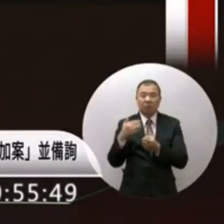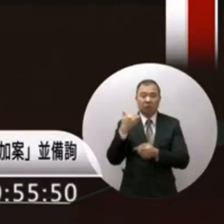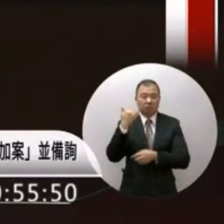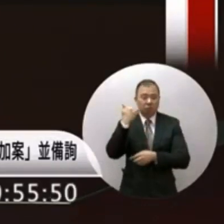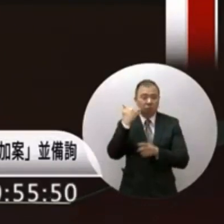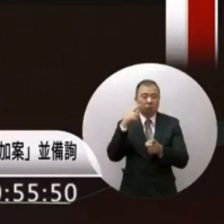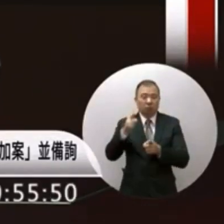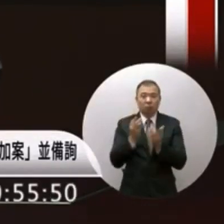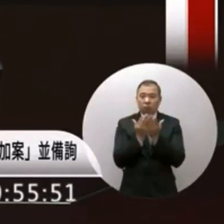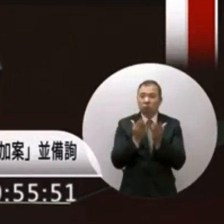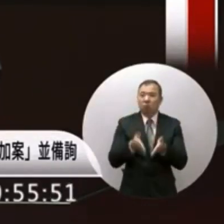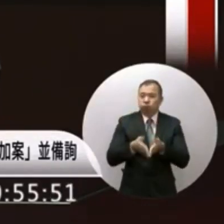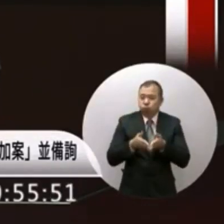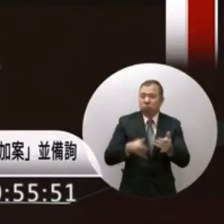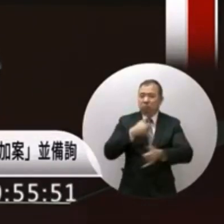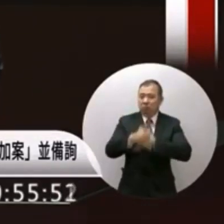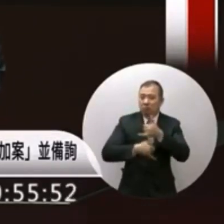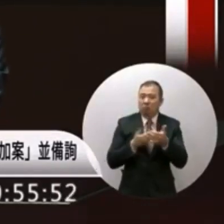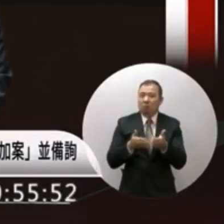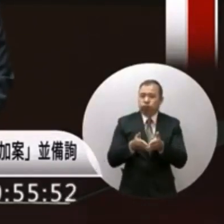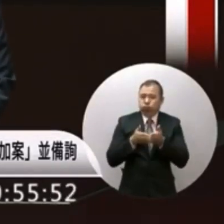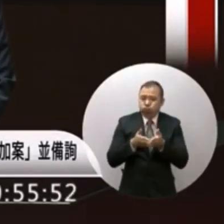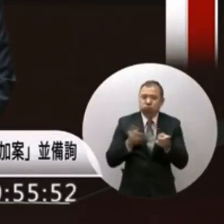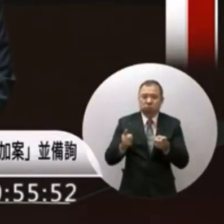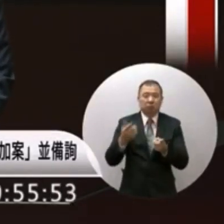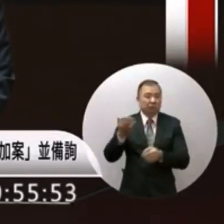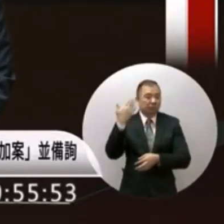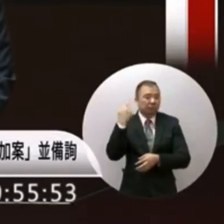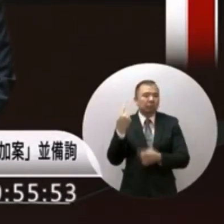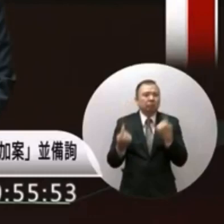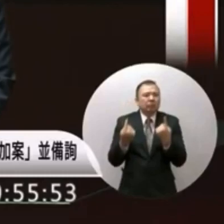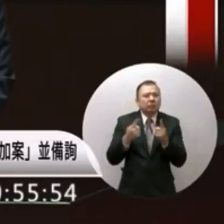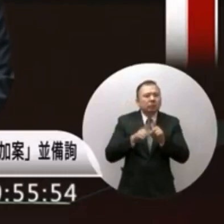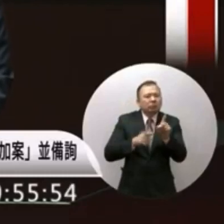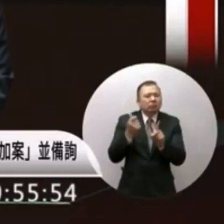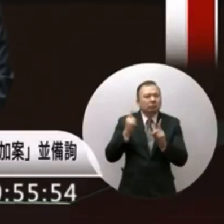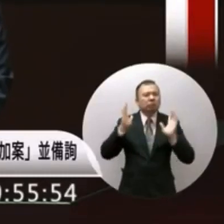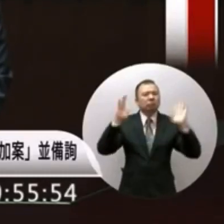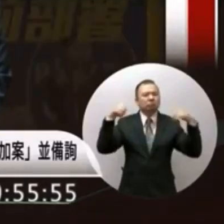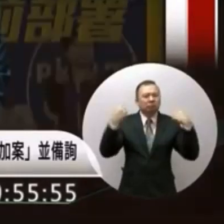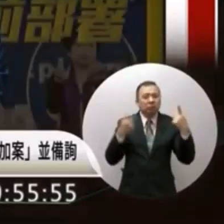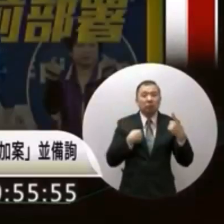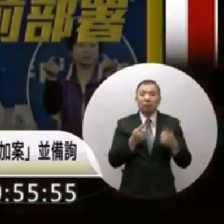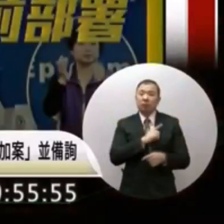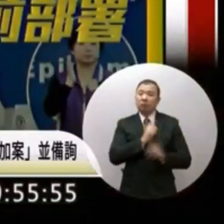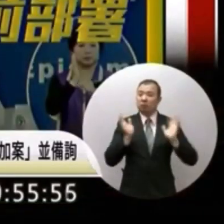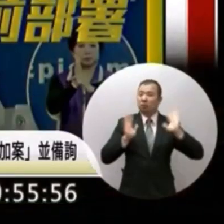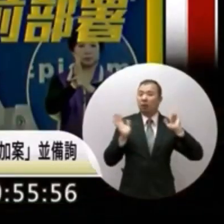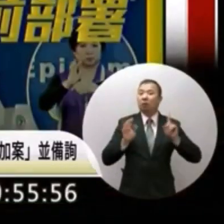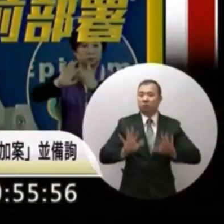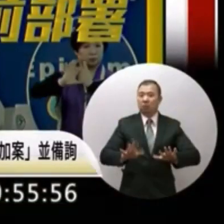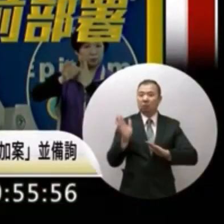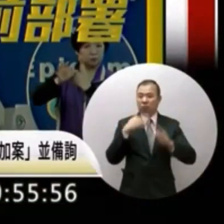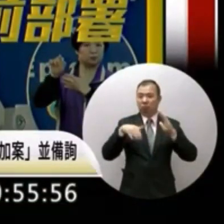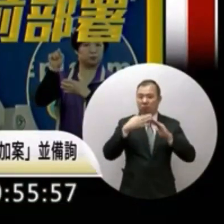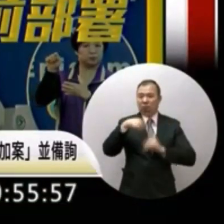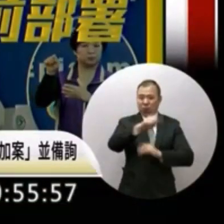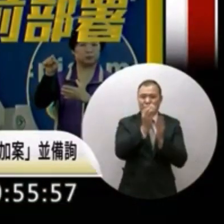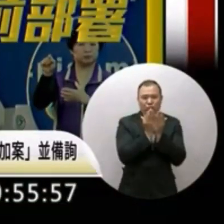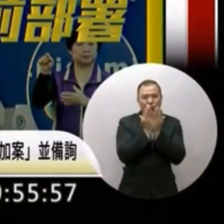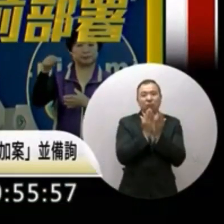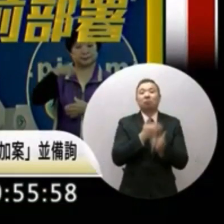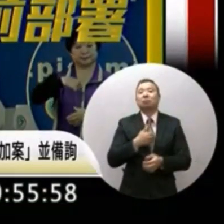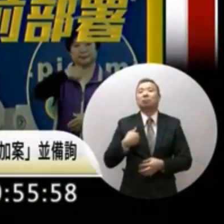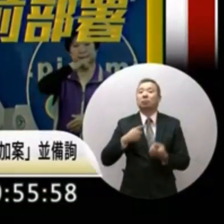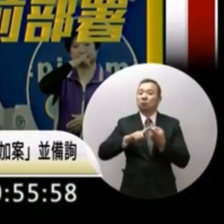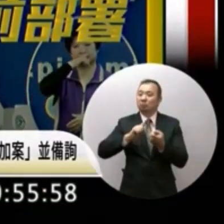常生活、自由出入，我们的孩子还都能够到学校上学的国家，让